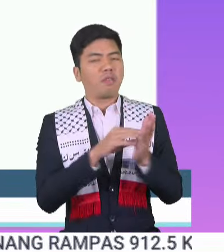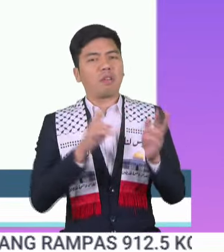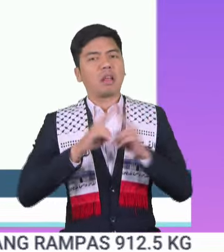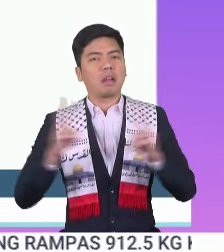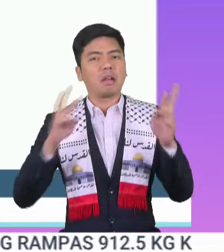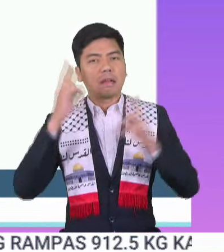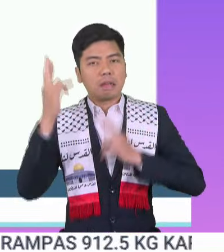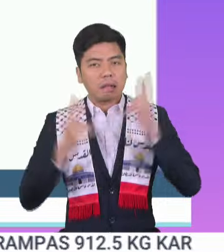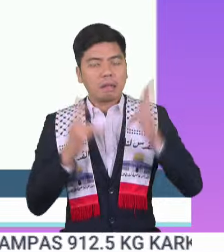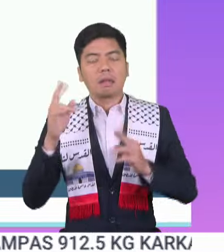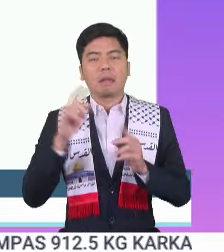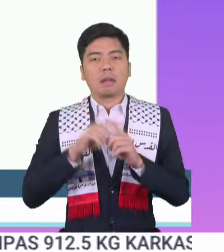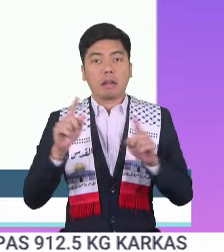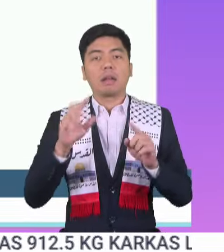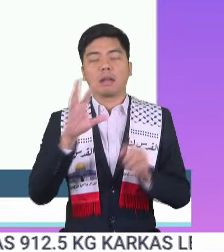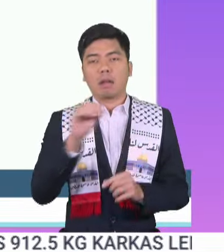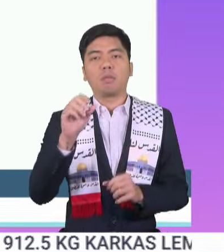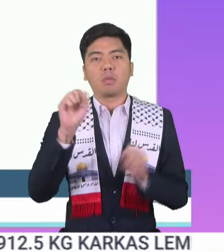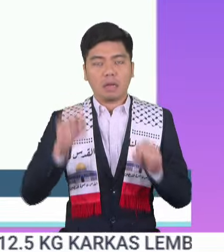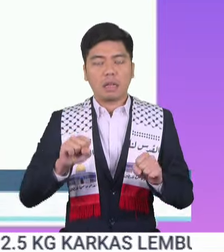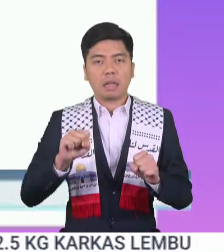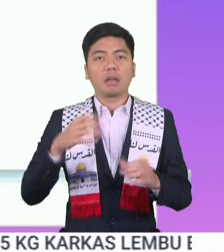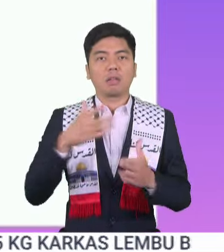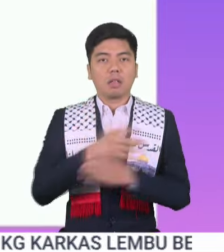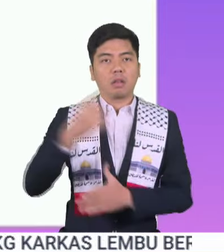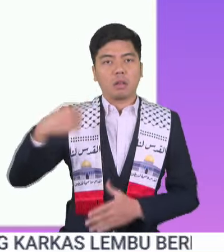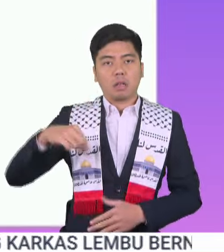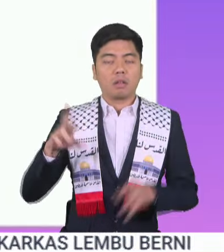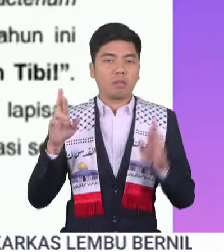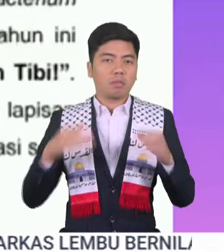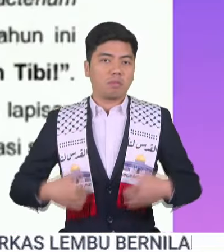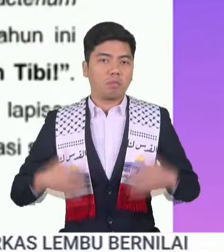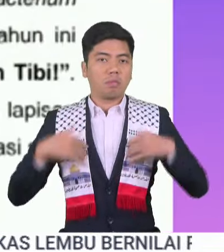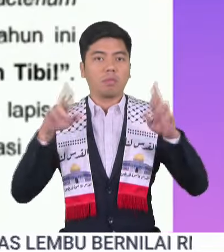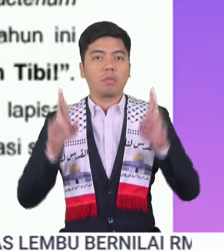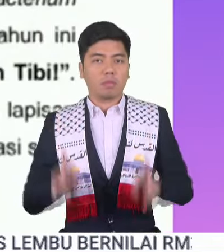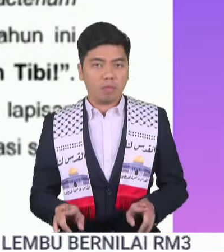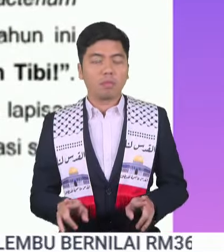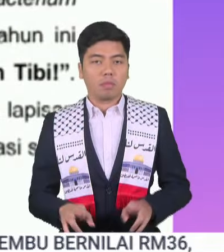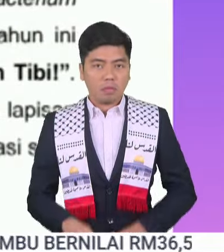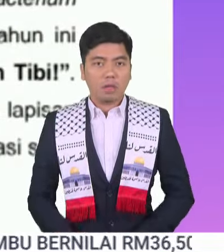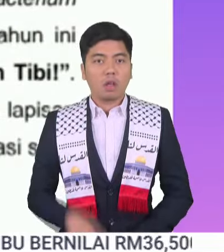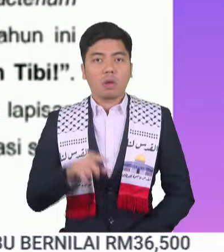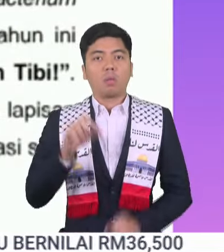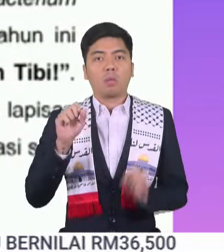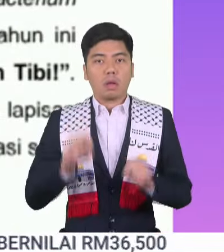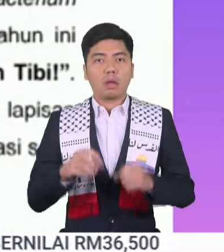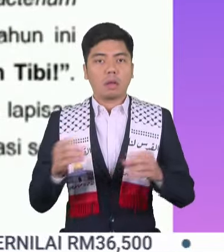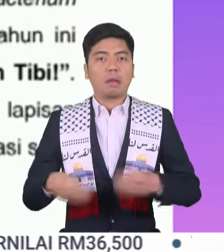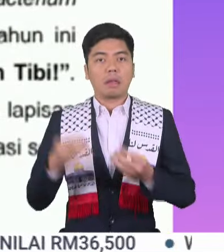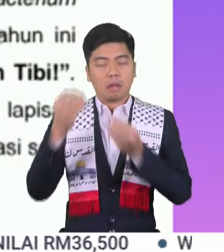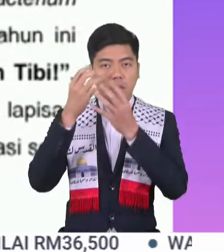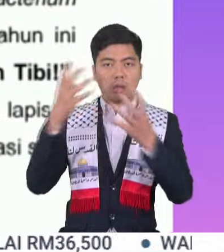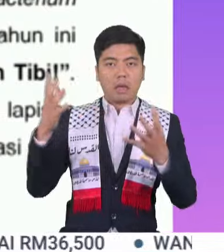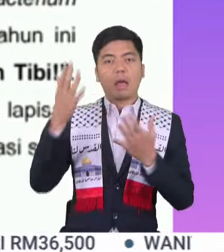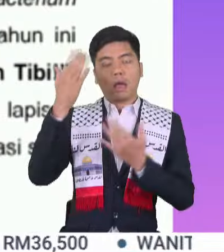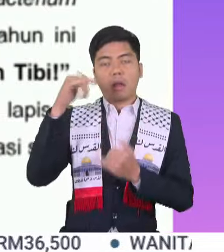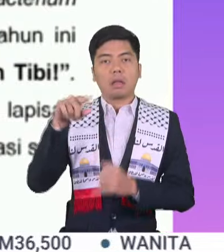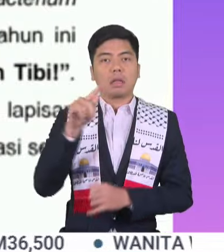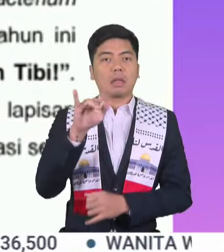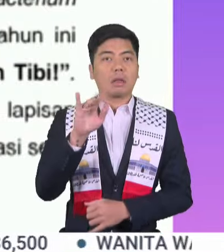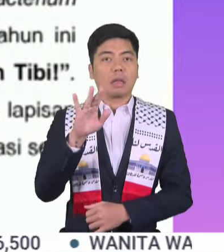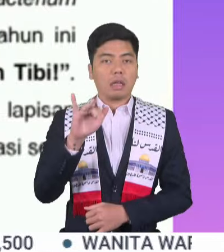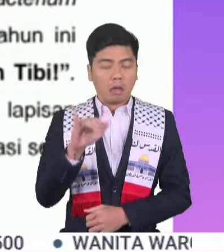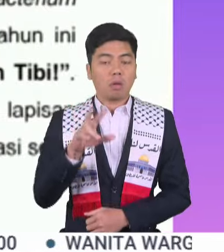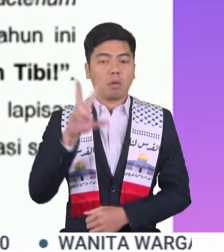serta menjejaskan kualiti hidup rakyat. Beliau menyatakan inspirasi serta harapan negara agar TB tidak lagi menjadi penyakit